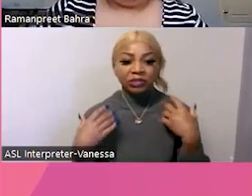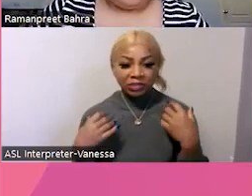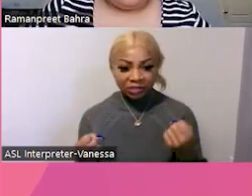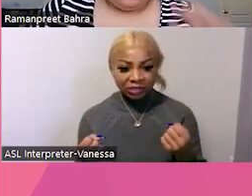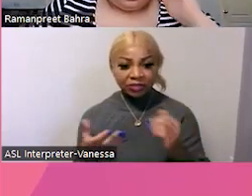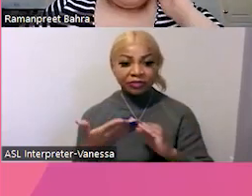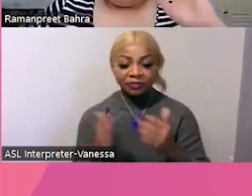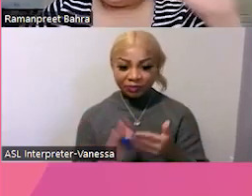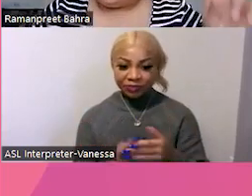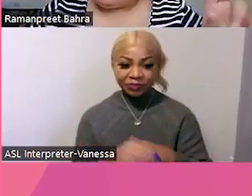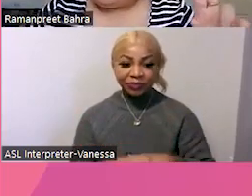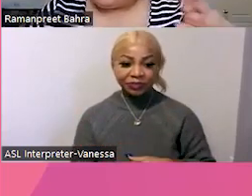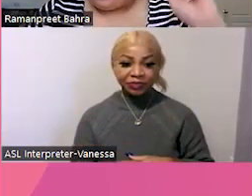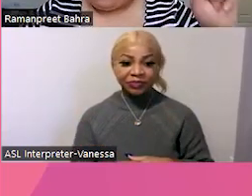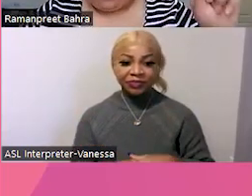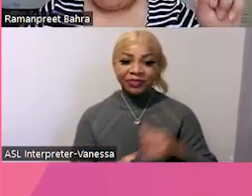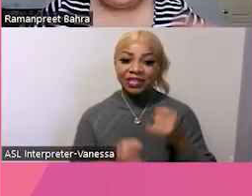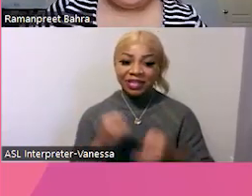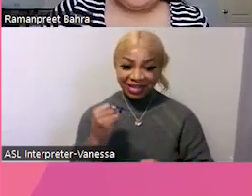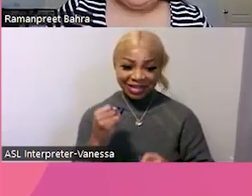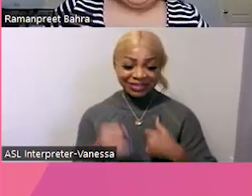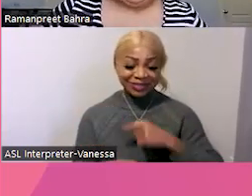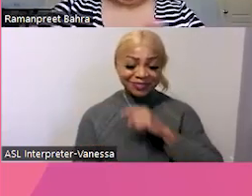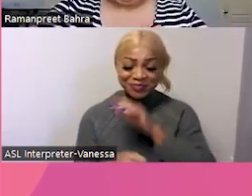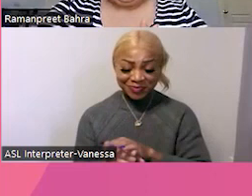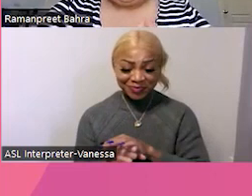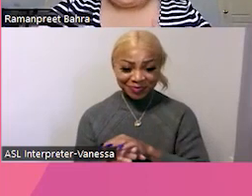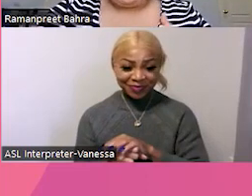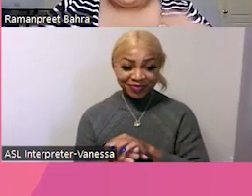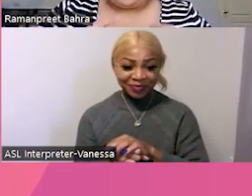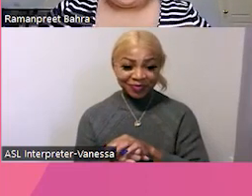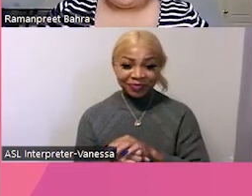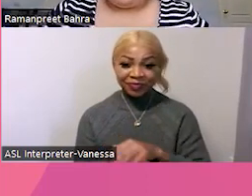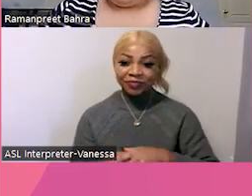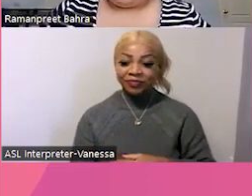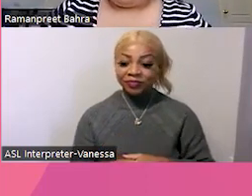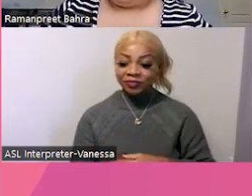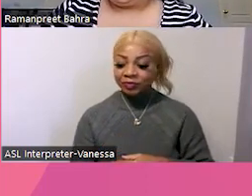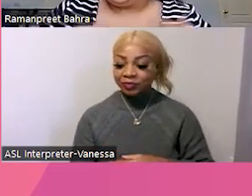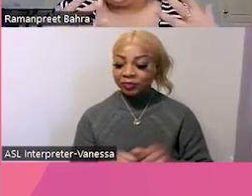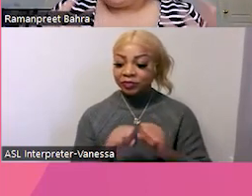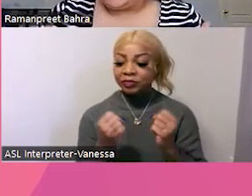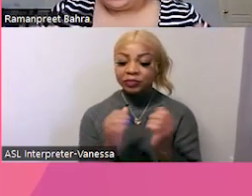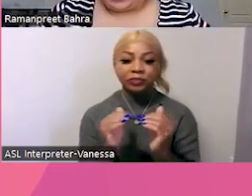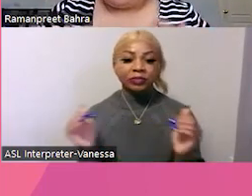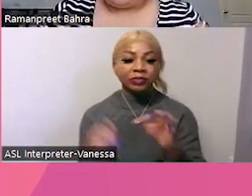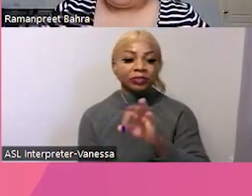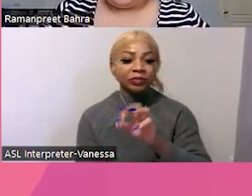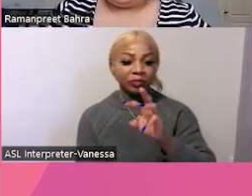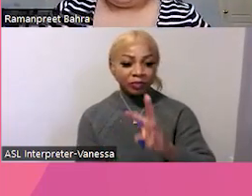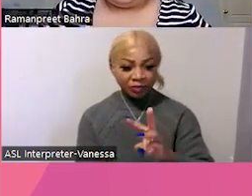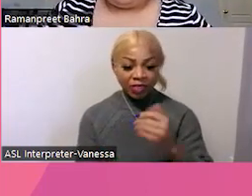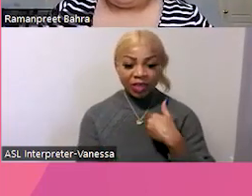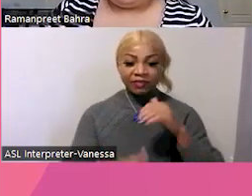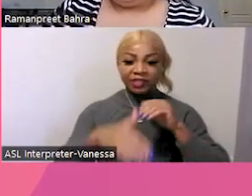d'une validation, d'une reconnaissance et d'une guérison pour toute une communauté de femmes.